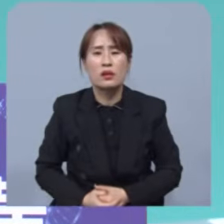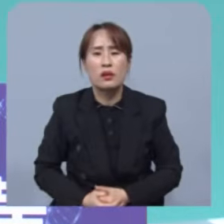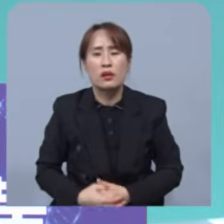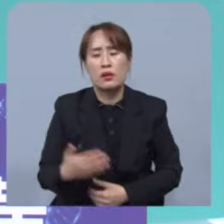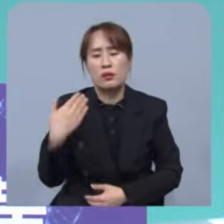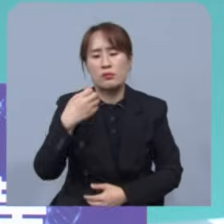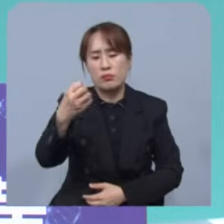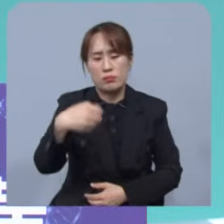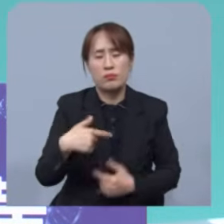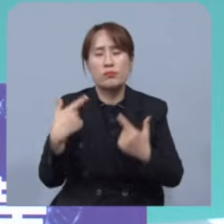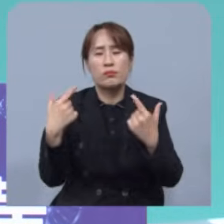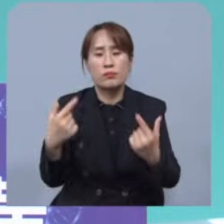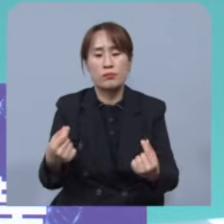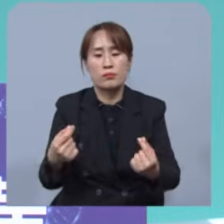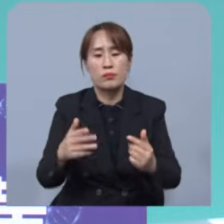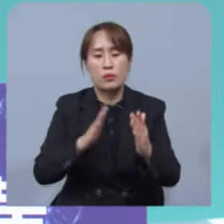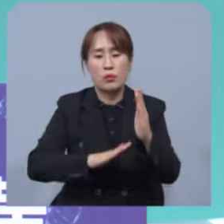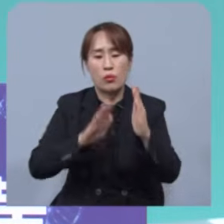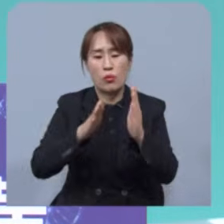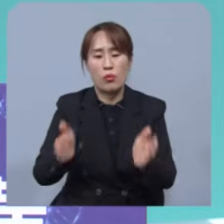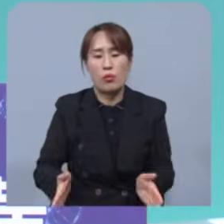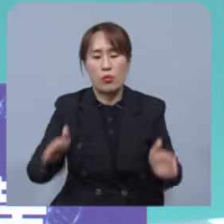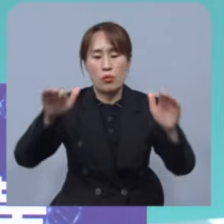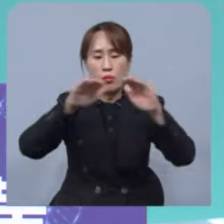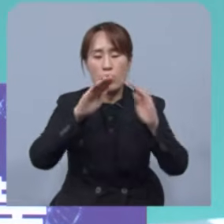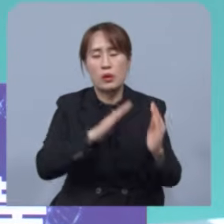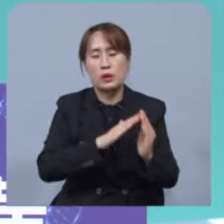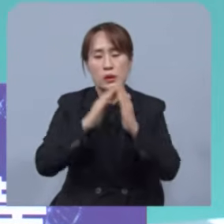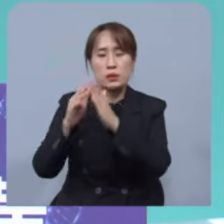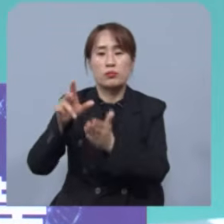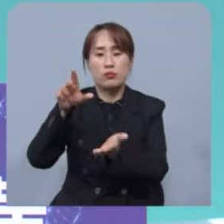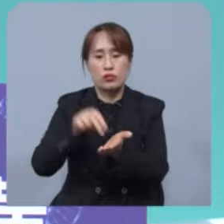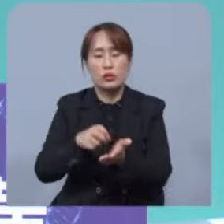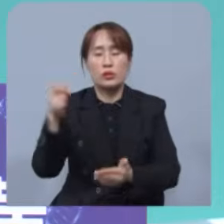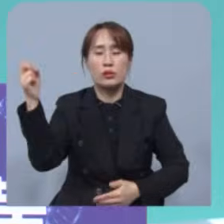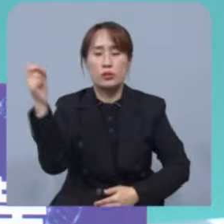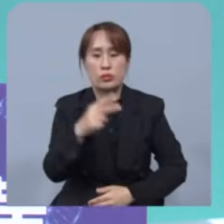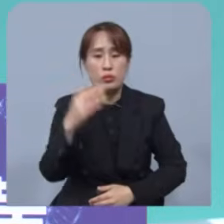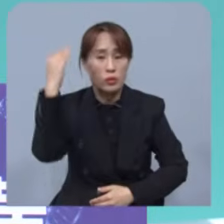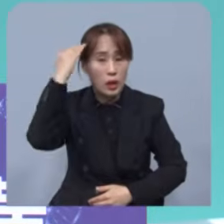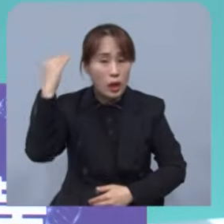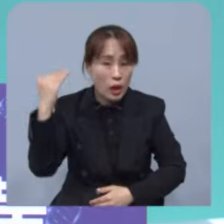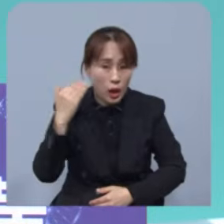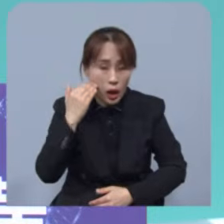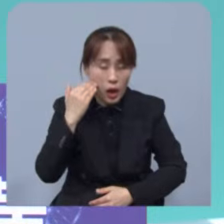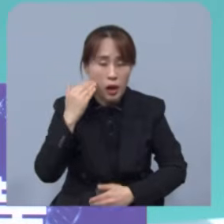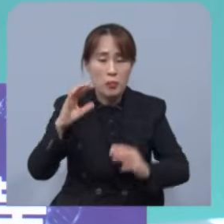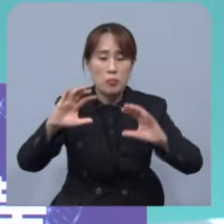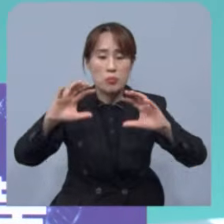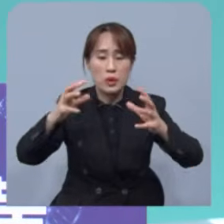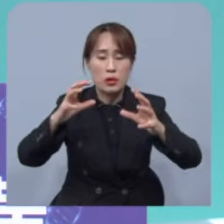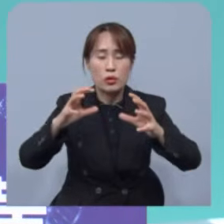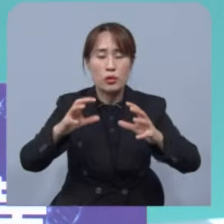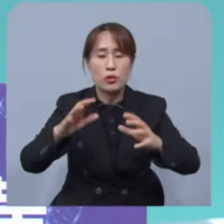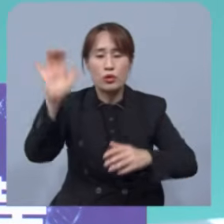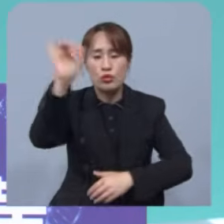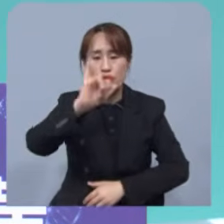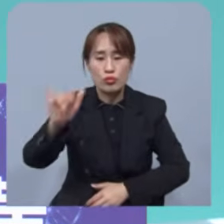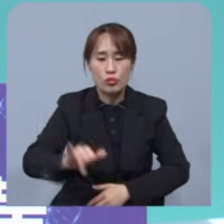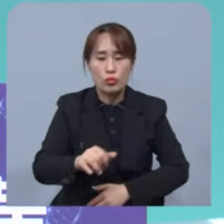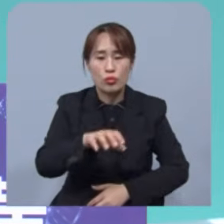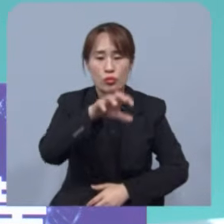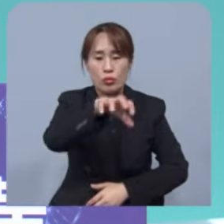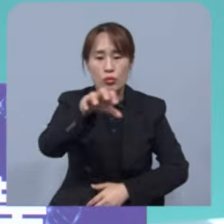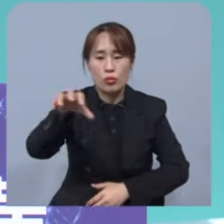아까 말씀드렸지만 공공기관 이전 문제를 포함해서 대한민국의 국토 재배치